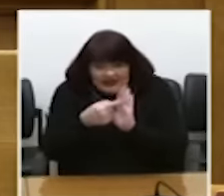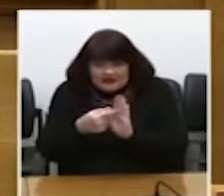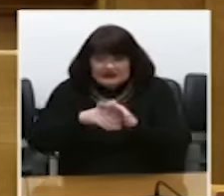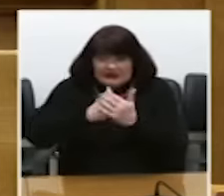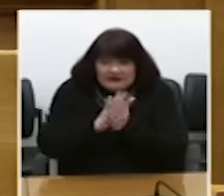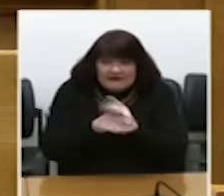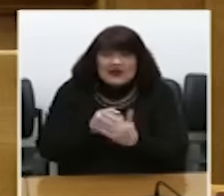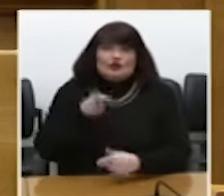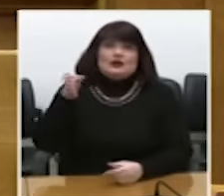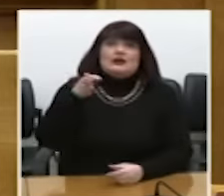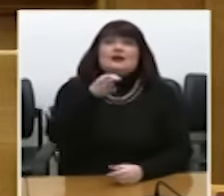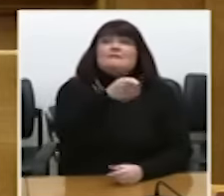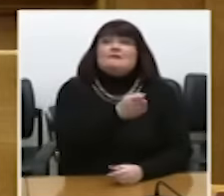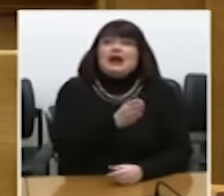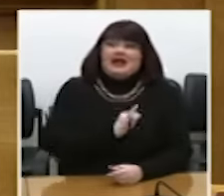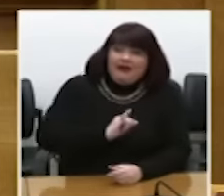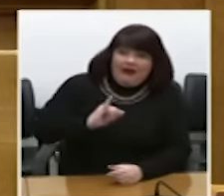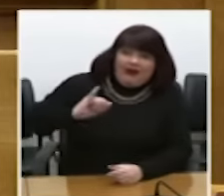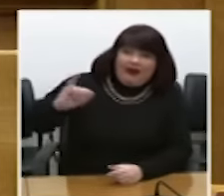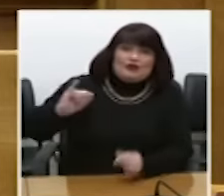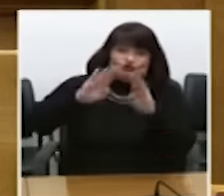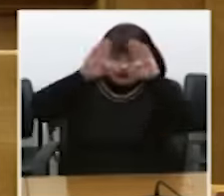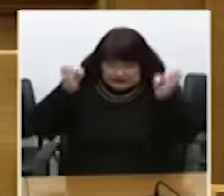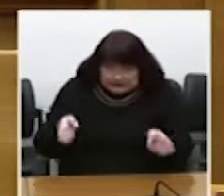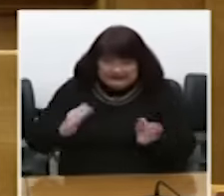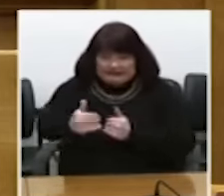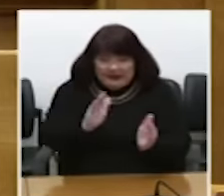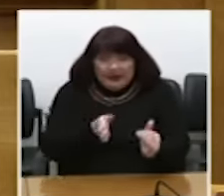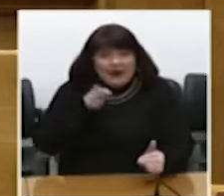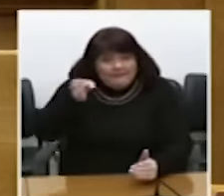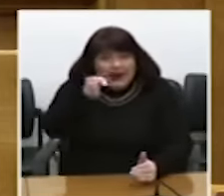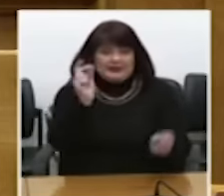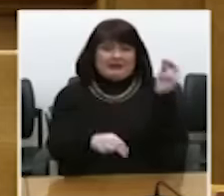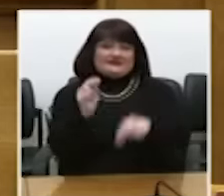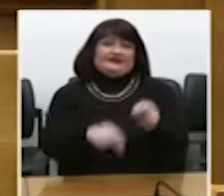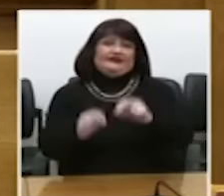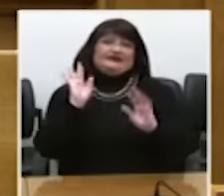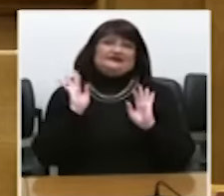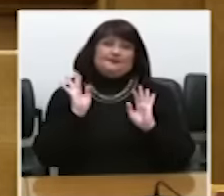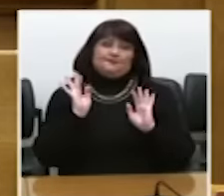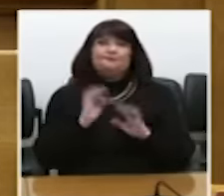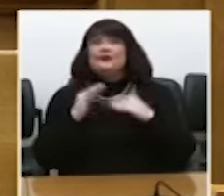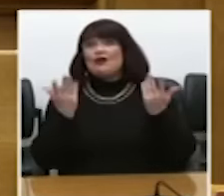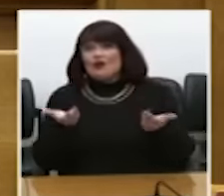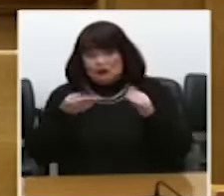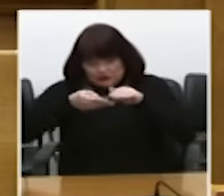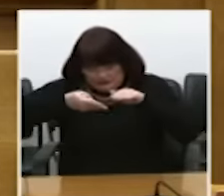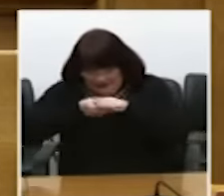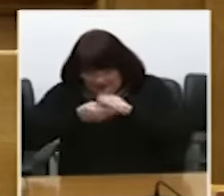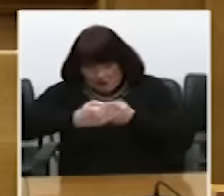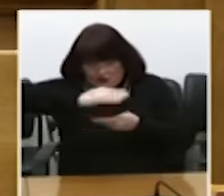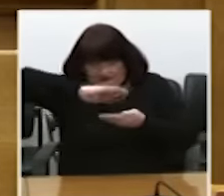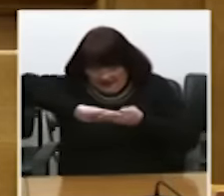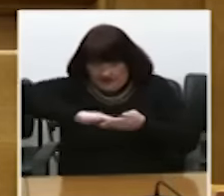κανείς μέχρι το εκλογικό τμήμα. Όμως η επιστολική ψήφος δεν αφορά φυσικά μόνο